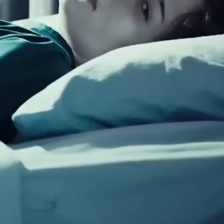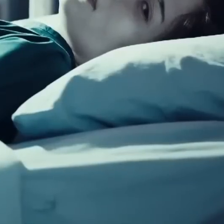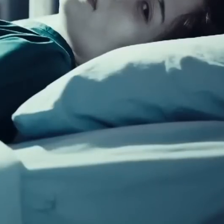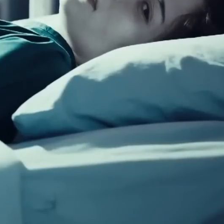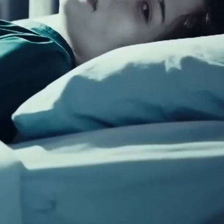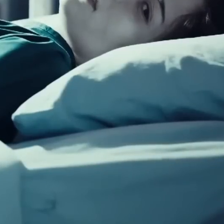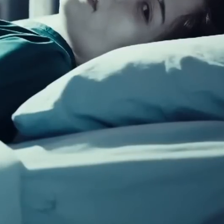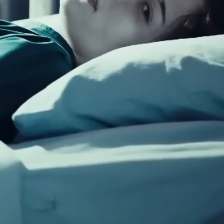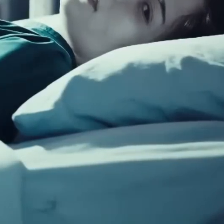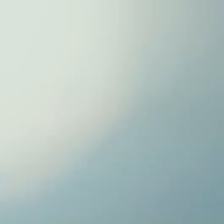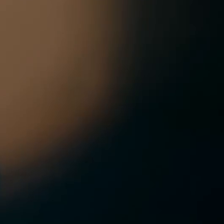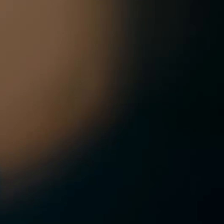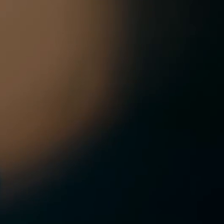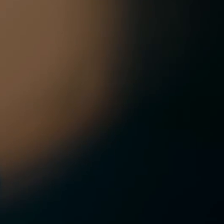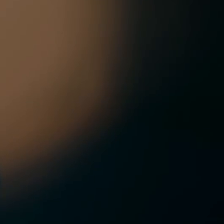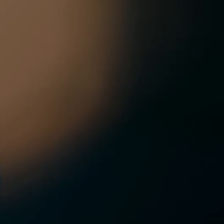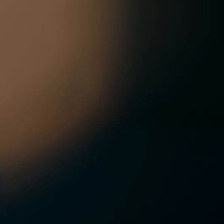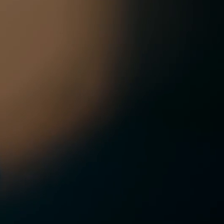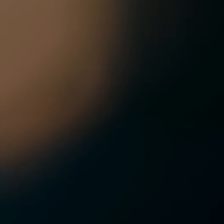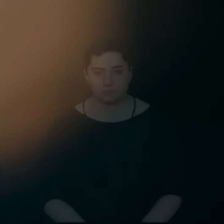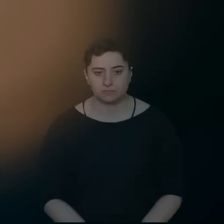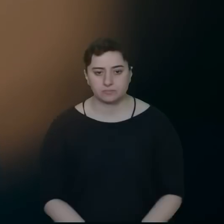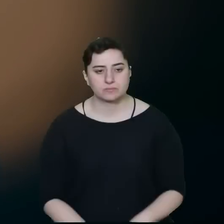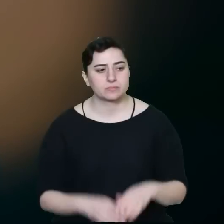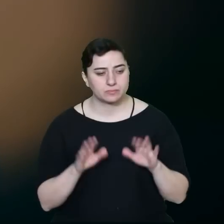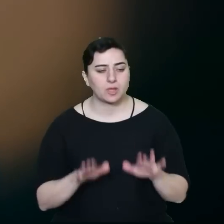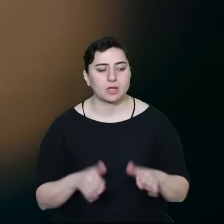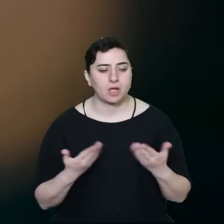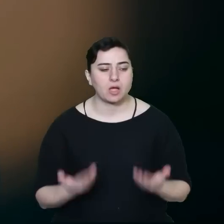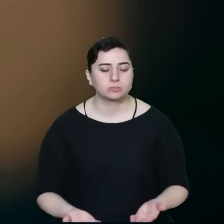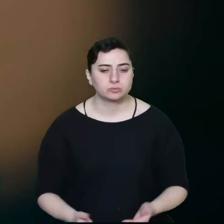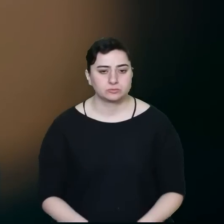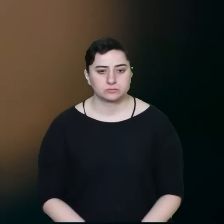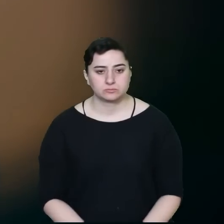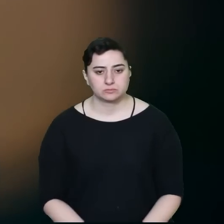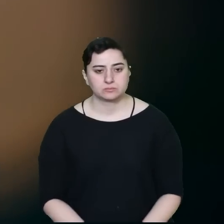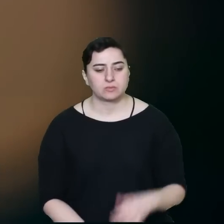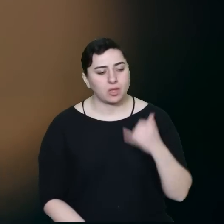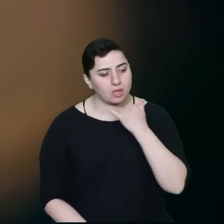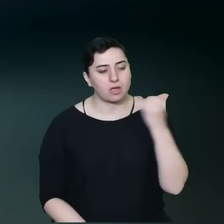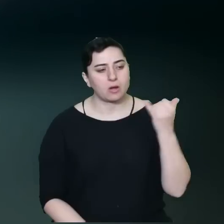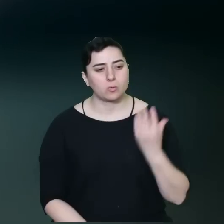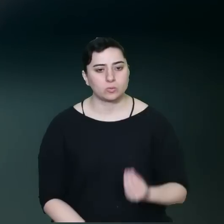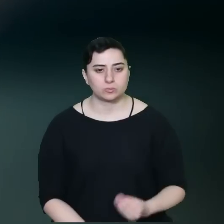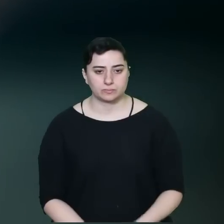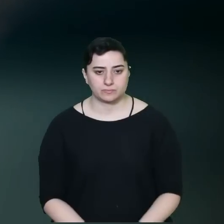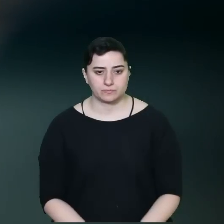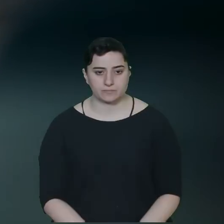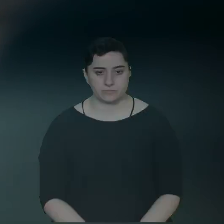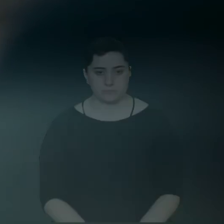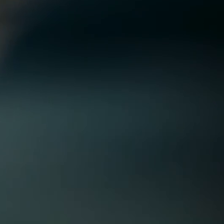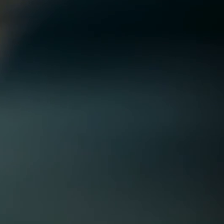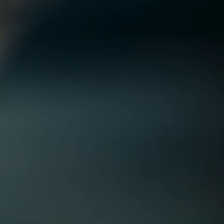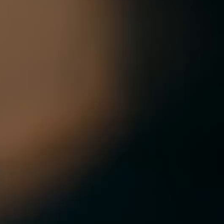Kaygıyla koşmuştu. Adnan'la Zehra'yı el ele gördü. Tamam. Ara. Rasim ikna